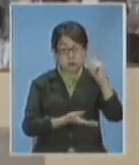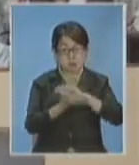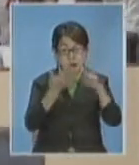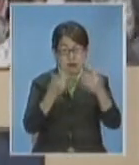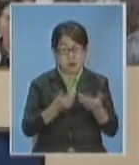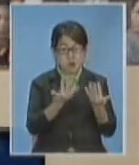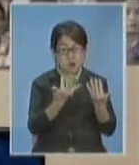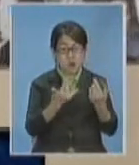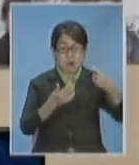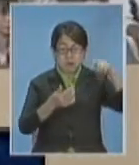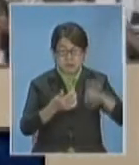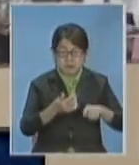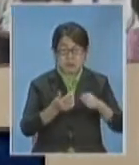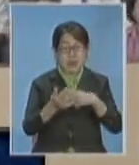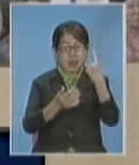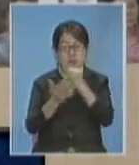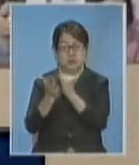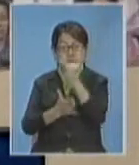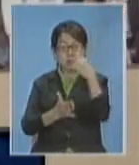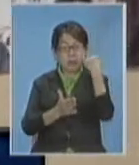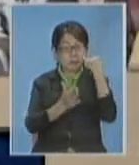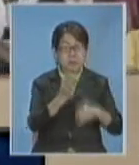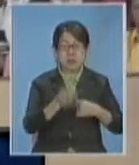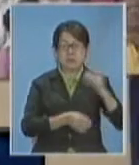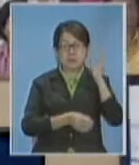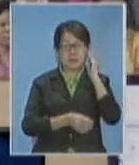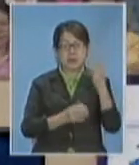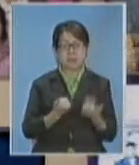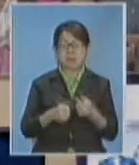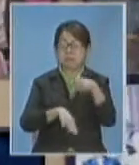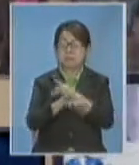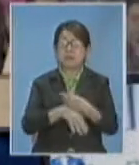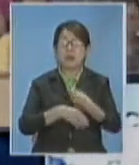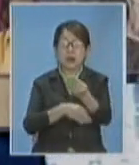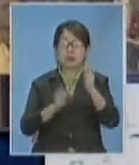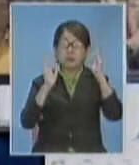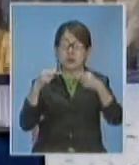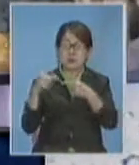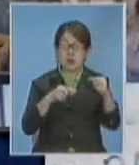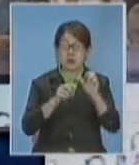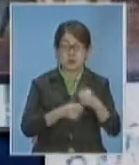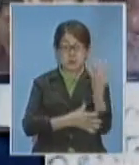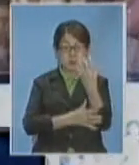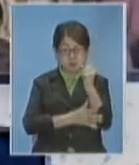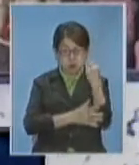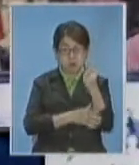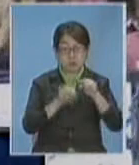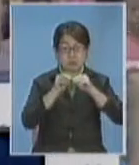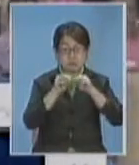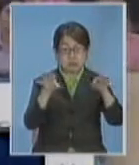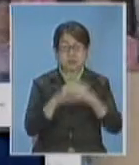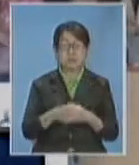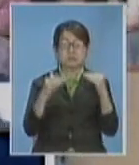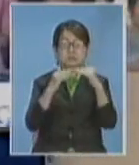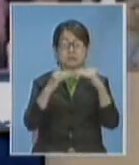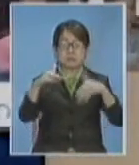ติธรรมมันจะถูกหรือผิดยังไม่มีใครทราบท่านประธานกำลังจะให้เขาเนี่ยละเมิดนะครับเพราะวันนี้มีการถ่ายทอดสดละเมิดสิทธิของ